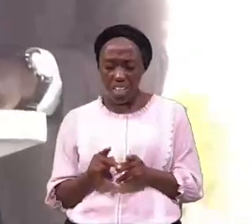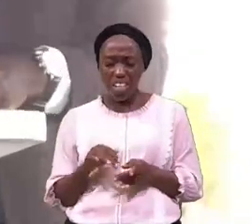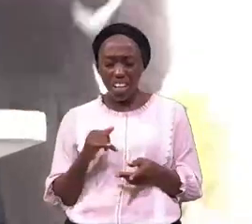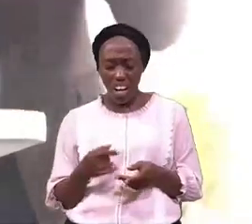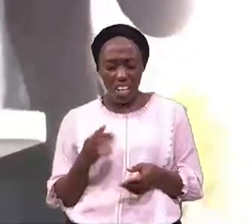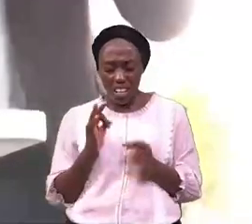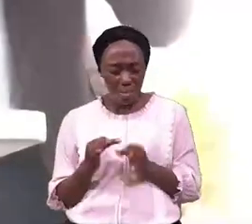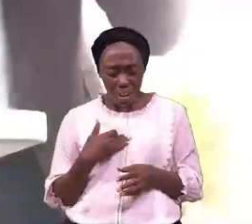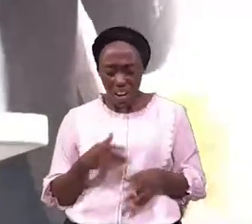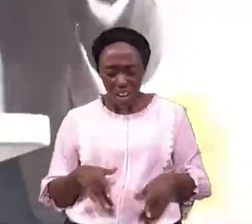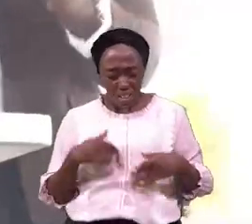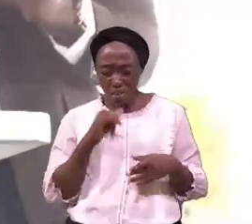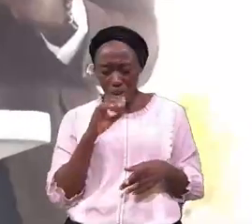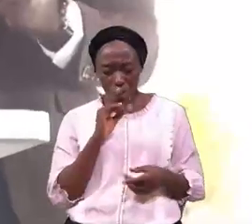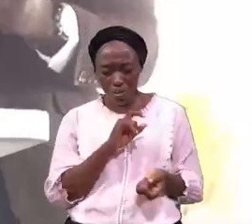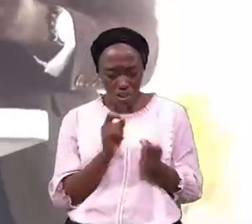Prie.